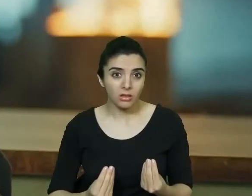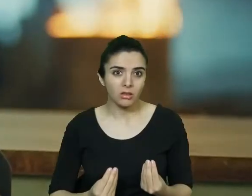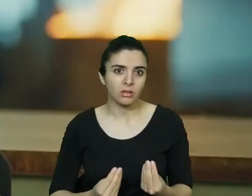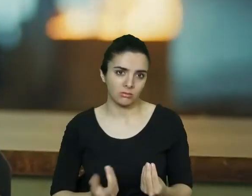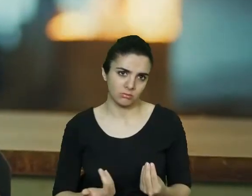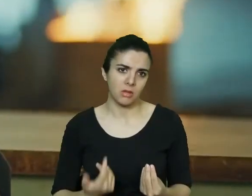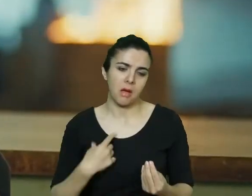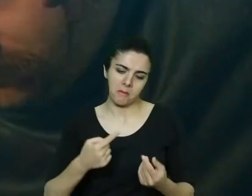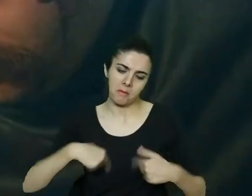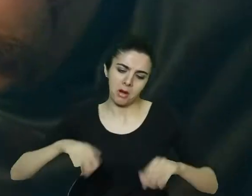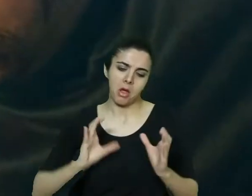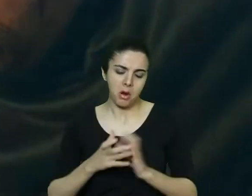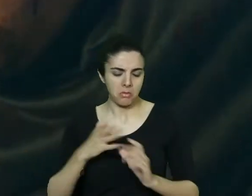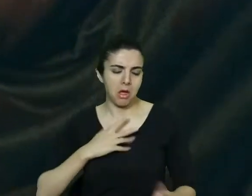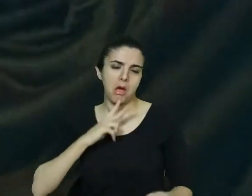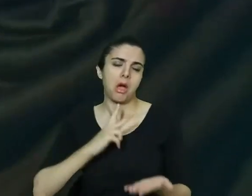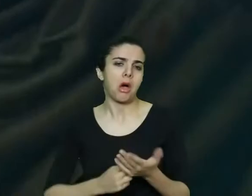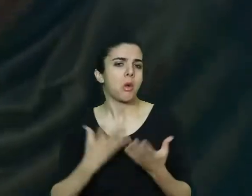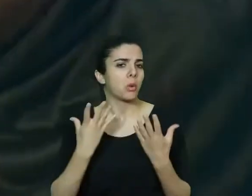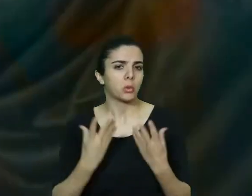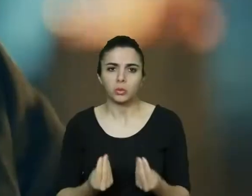onu da biz getiririz.